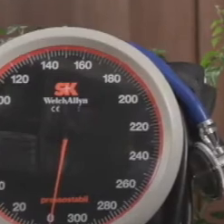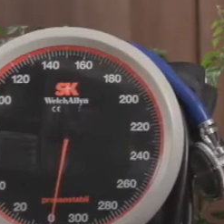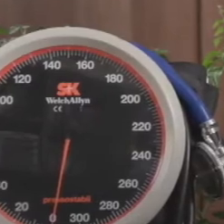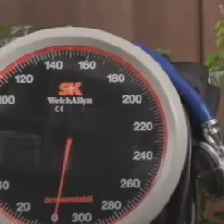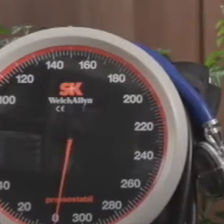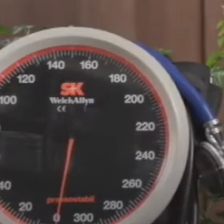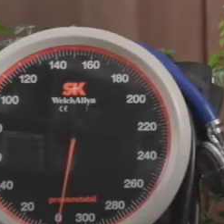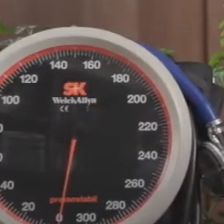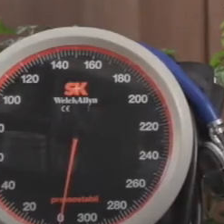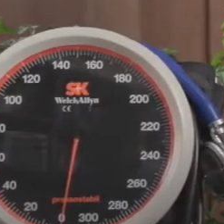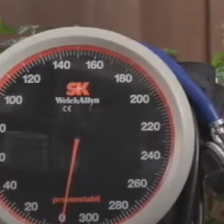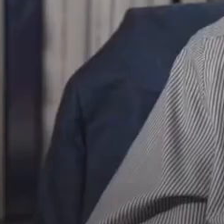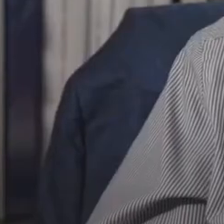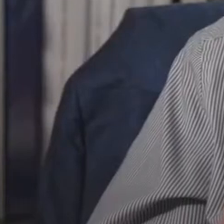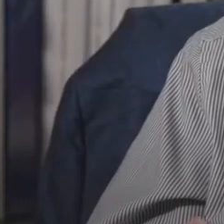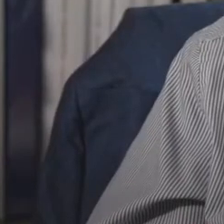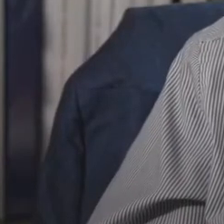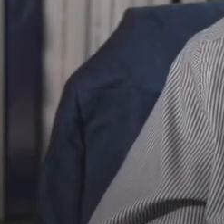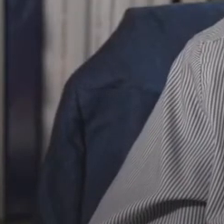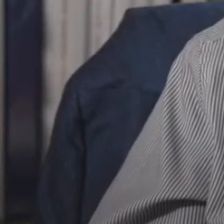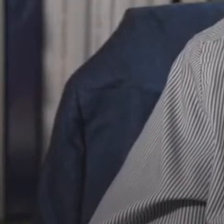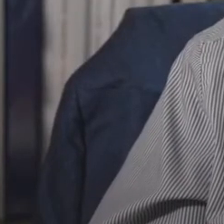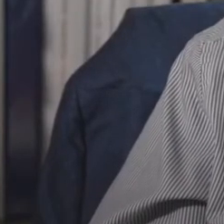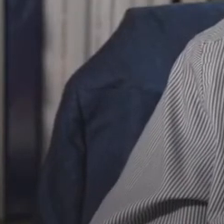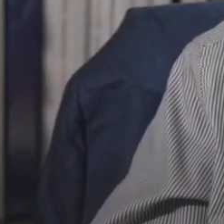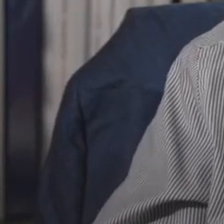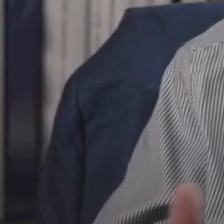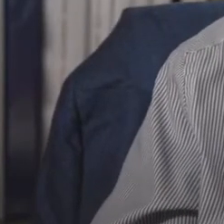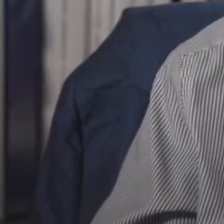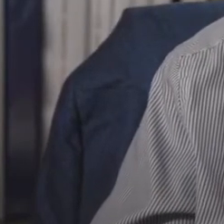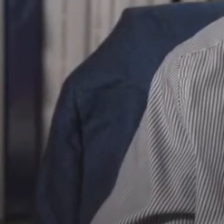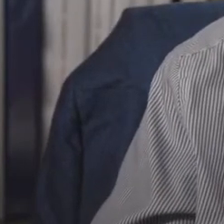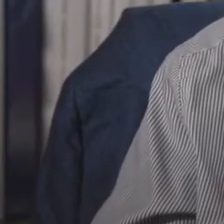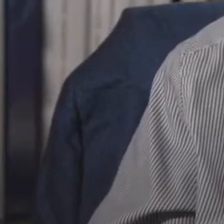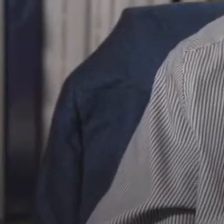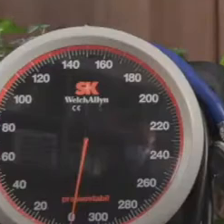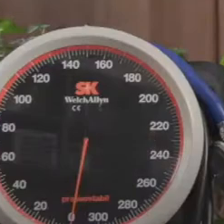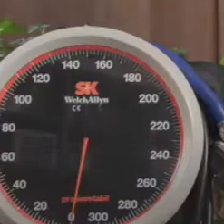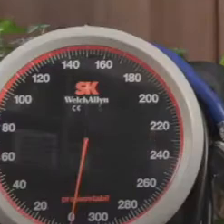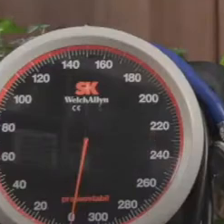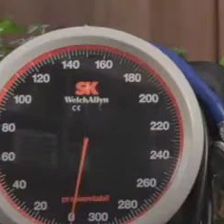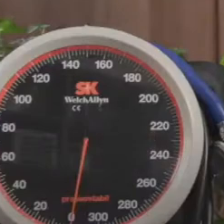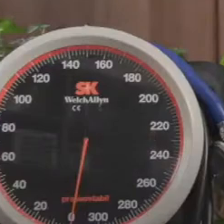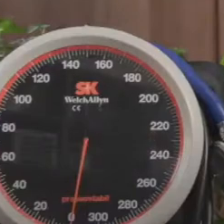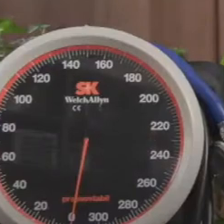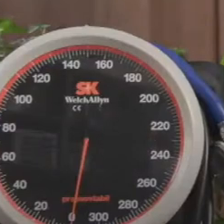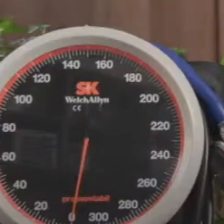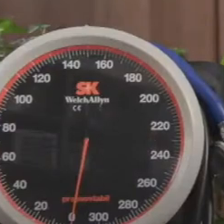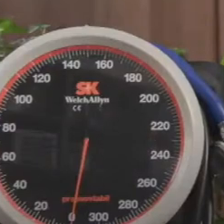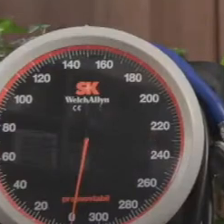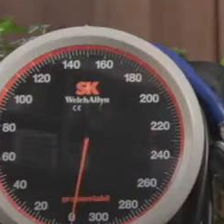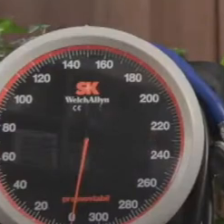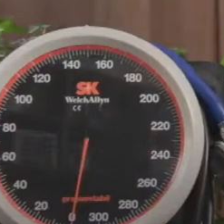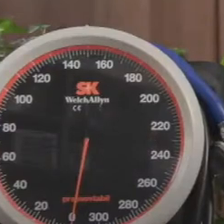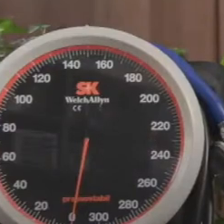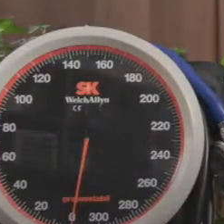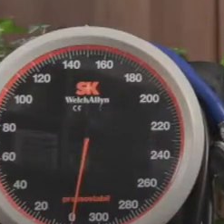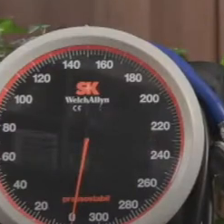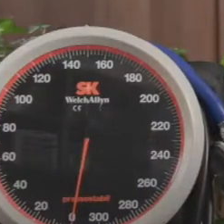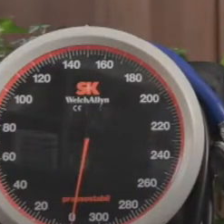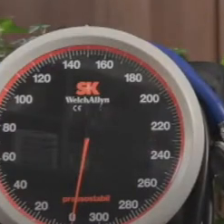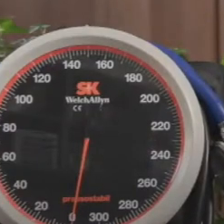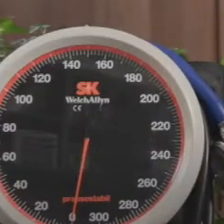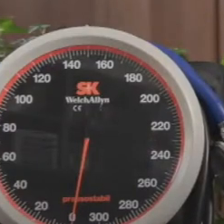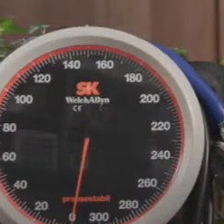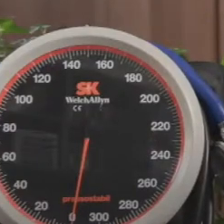hormoon wordt ook in fertiliteitsklinieken wel gebruikt tijdens zwangerschap. Ja, als een vrouw zo'n abortuspil heeft genomen en